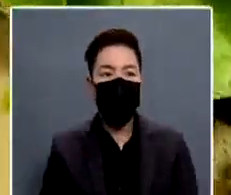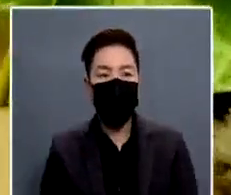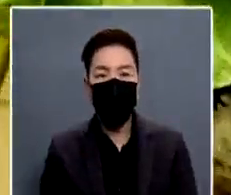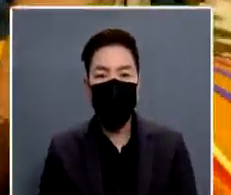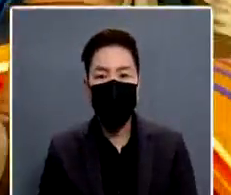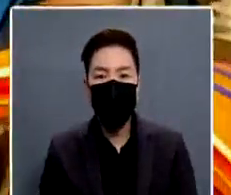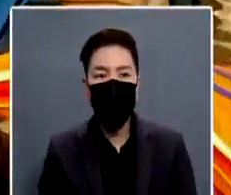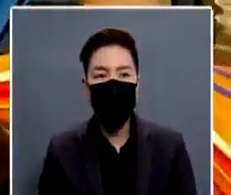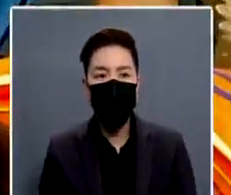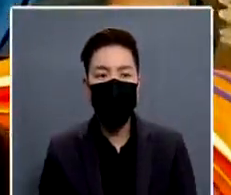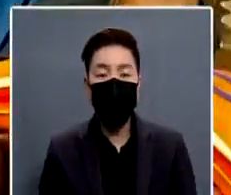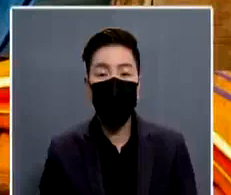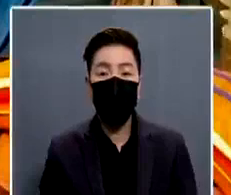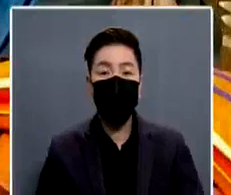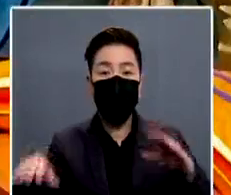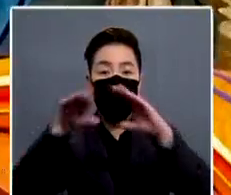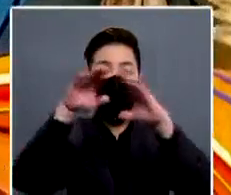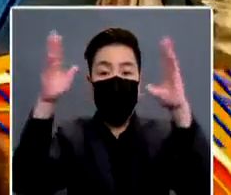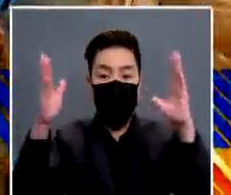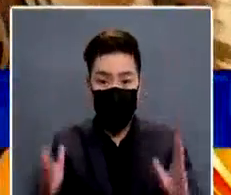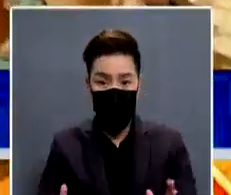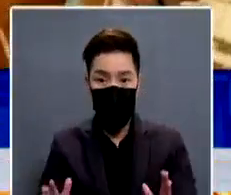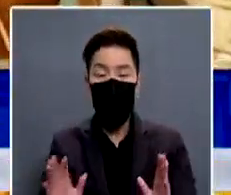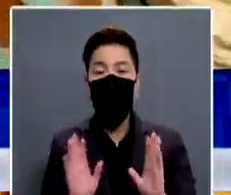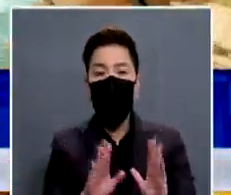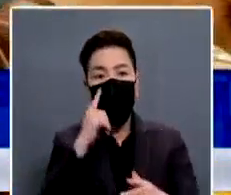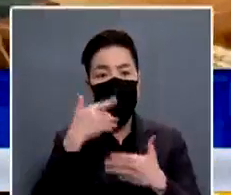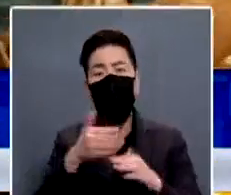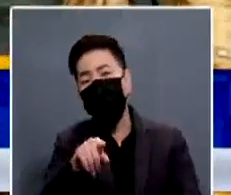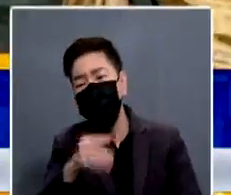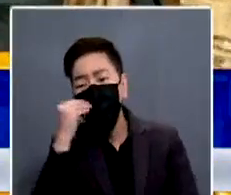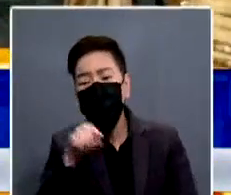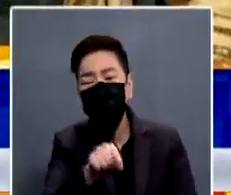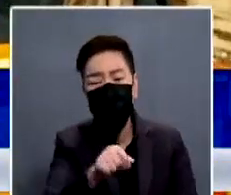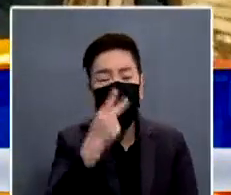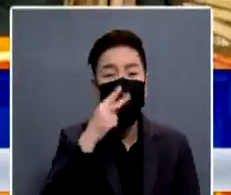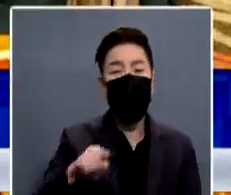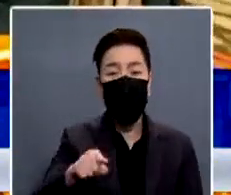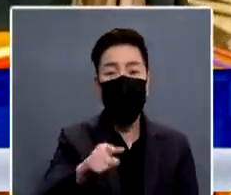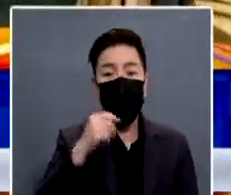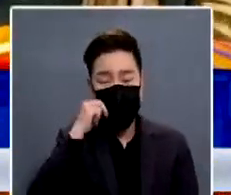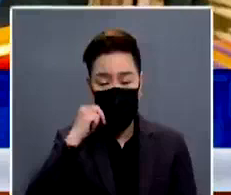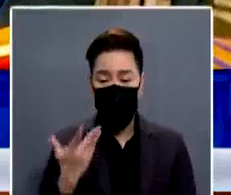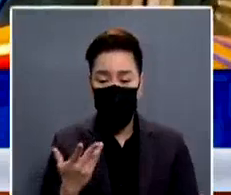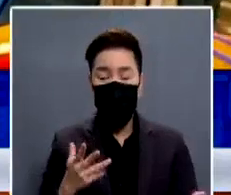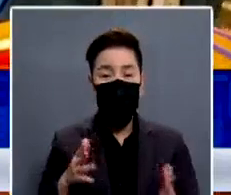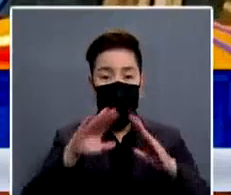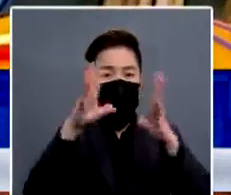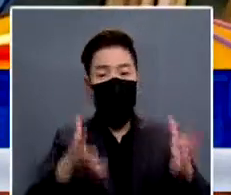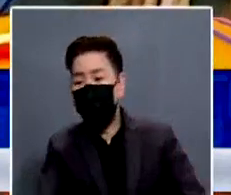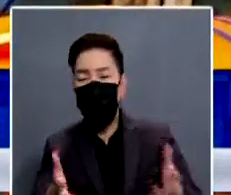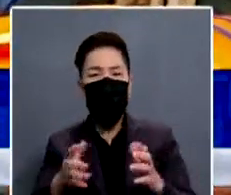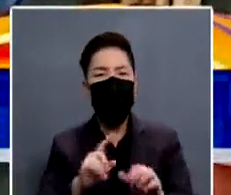เตือนยังแฝงอยู่ตู้เตือนยังลอยอยู่เลยในบ้านในห้องเนี่ยบ้านอยู่ตรงเนี่ยก็อยู่ลอยอยู่เอามันขึ้นมา